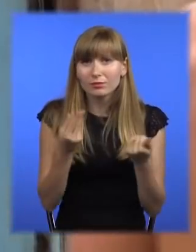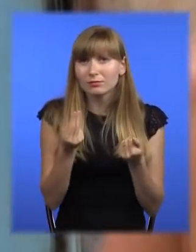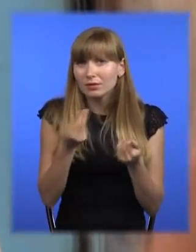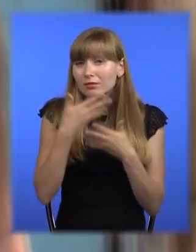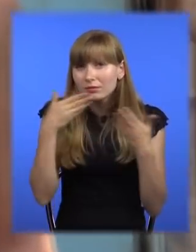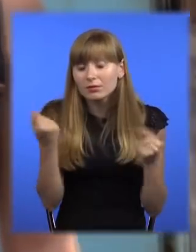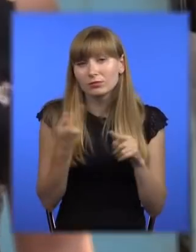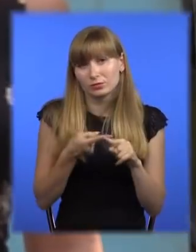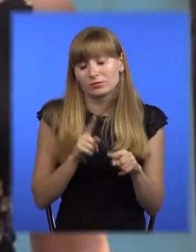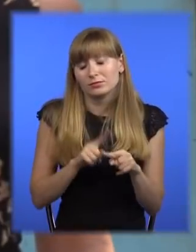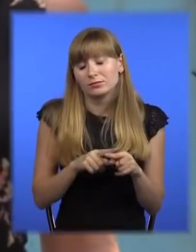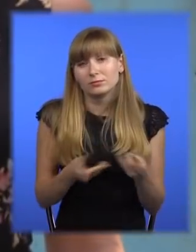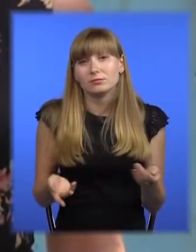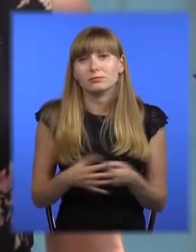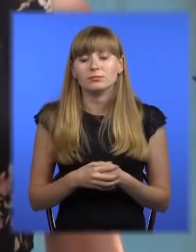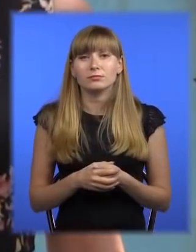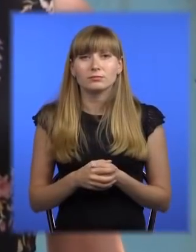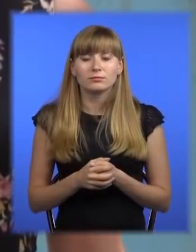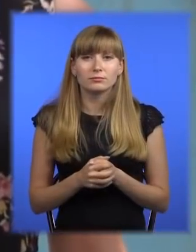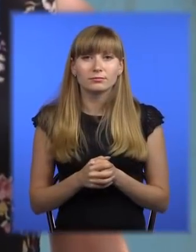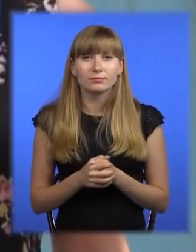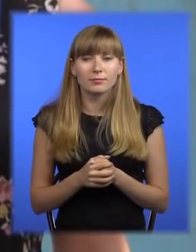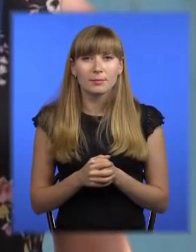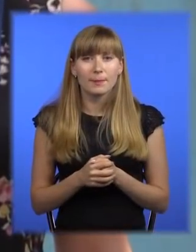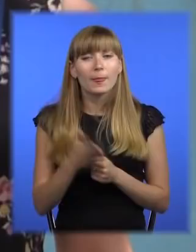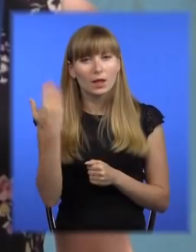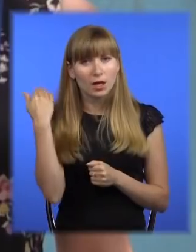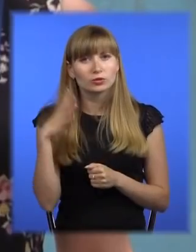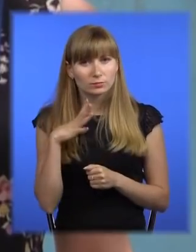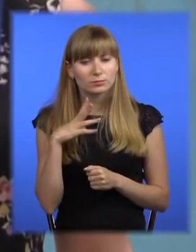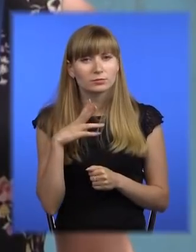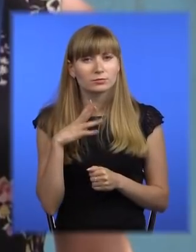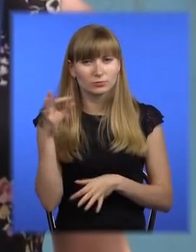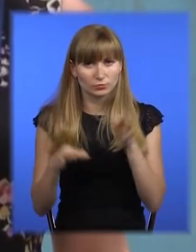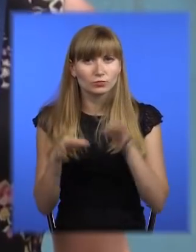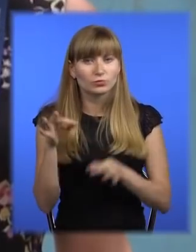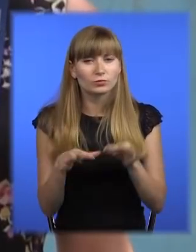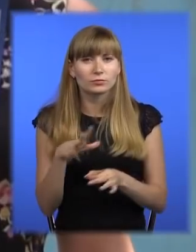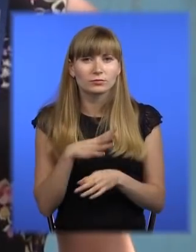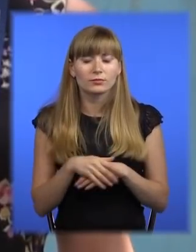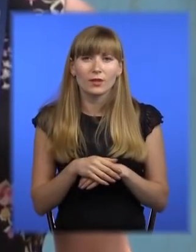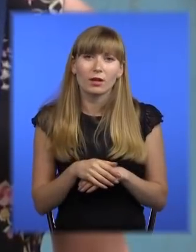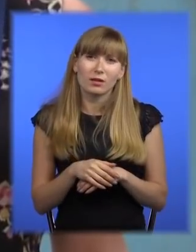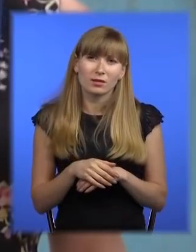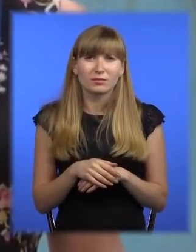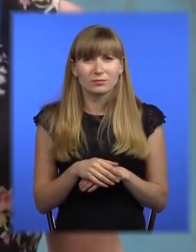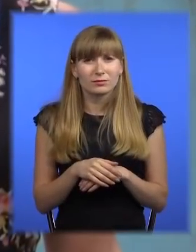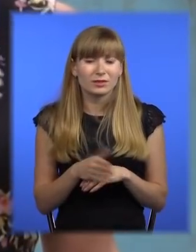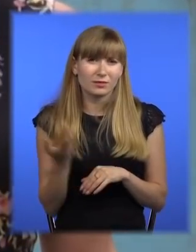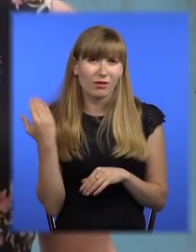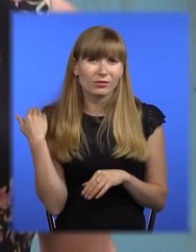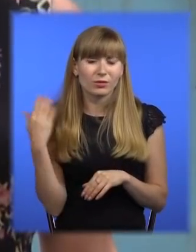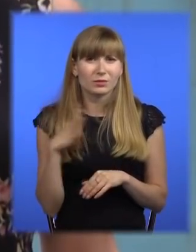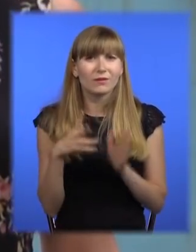Ні, зараз поки без роботи, то денег зараз поки немає, то я так. Так. Раніше притягалися до кримінальної